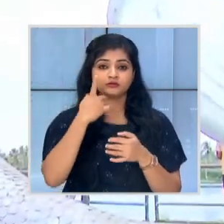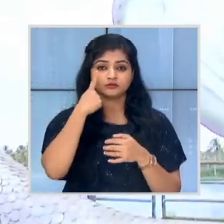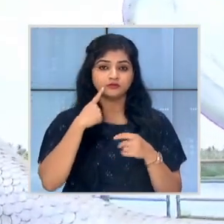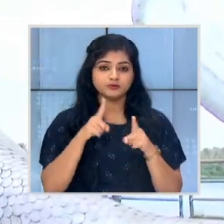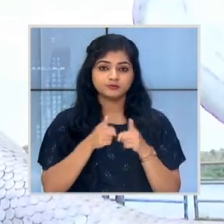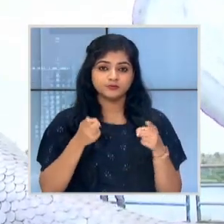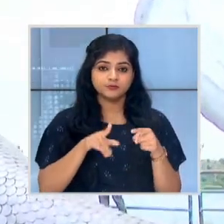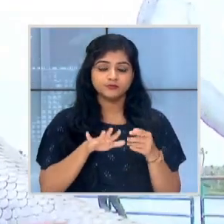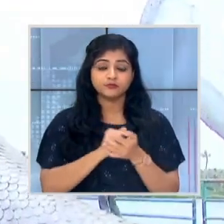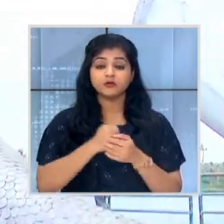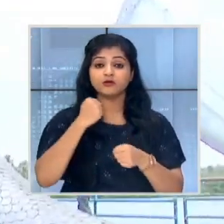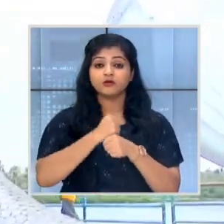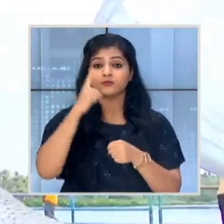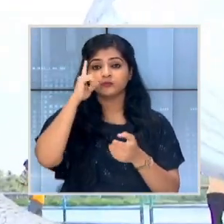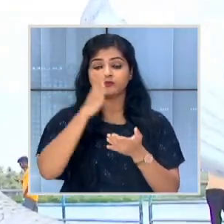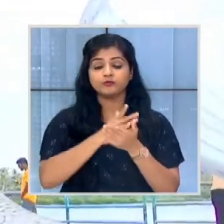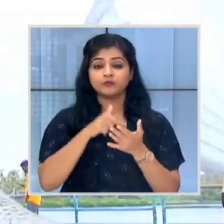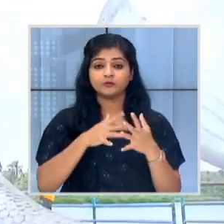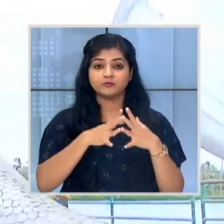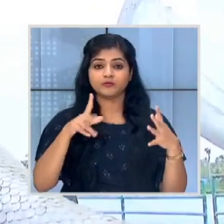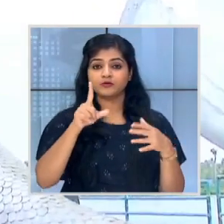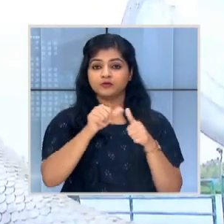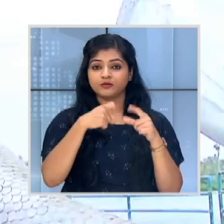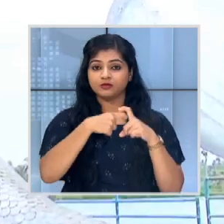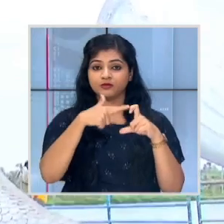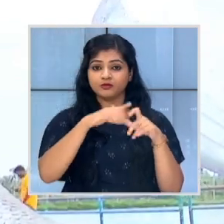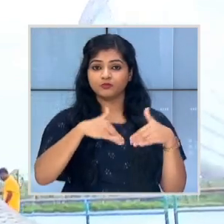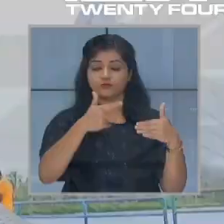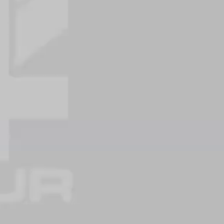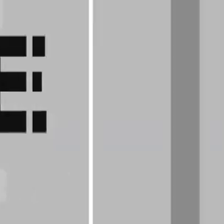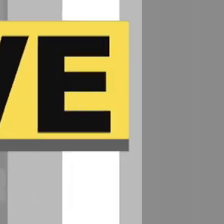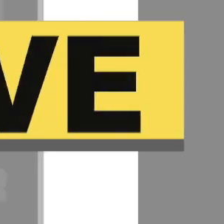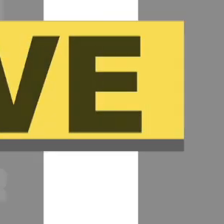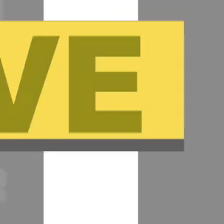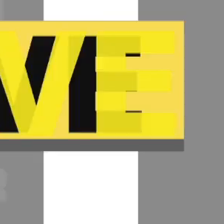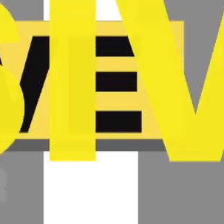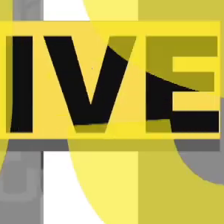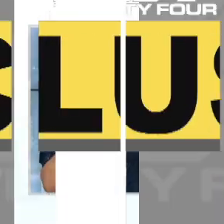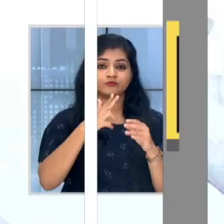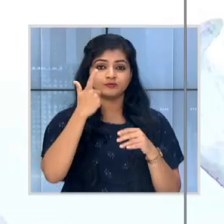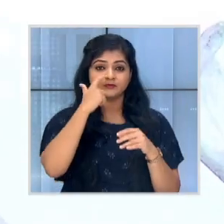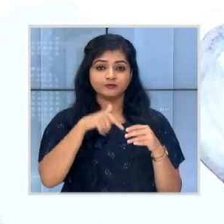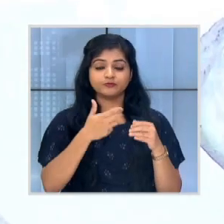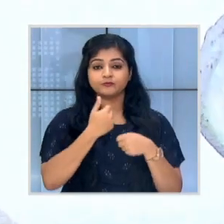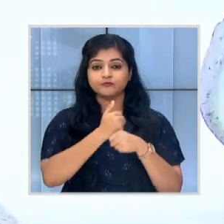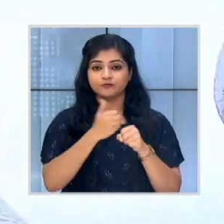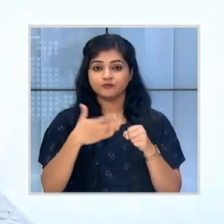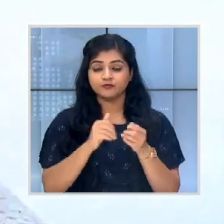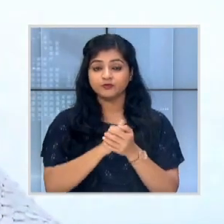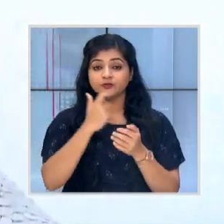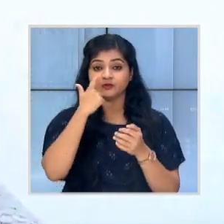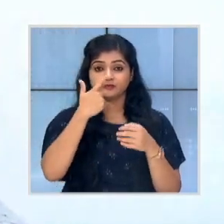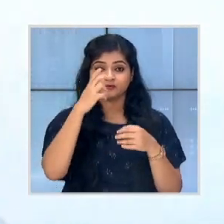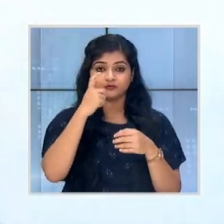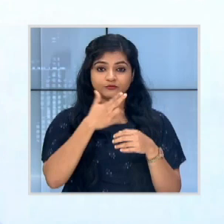സങ്കടകരമായ കാര്യമാണ്. സർക്കാരിനെ വിശ്വസിച്ച് ഈ വലിയ ക്യാൻവാസിൽ ഇത്ര മനോഹരമായ ഒരു സൃഷ്ടി, ആ ശില്പം ഒരുക്കുക, ആ ശില്പത്തിൽ